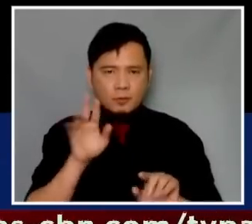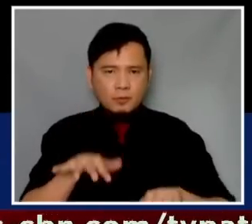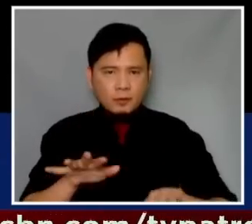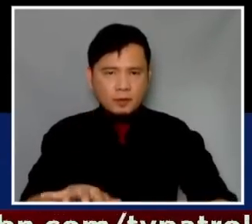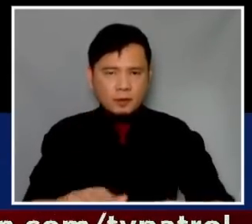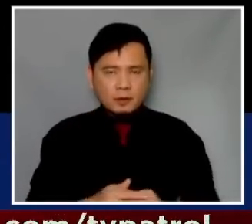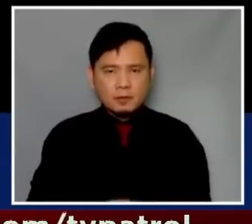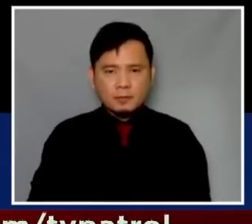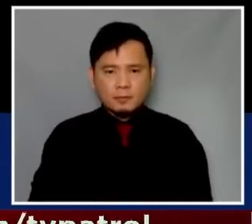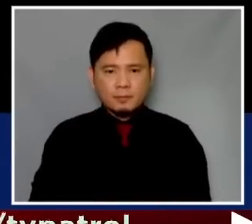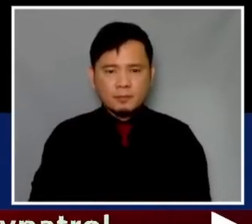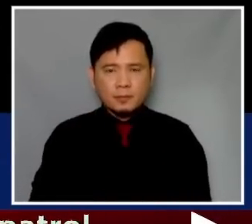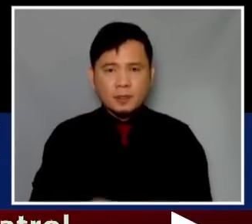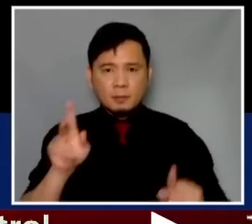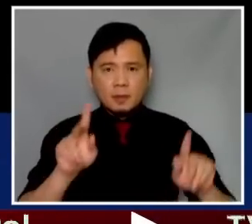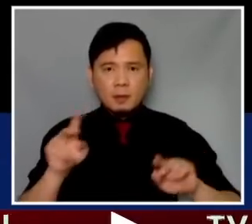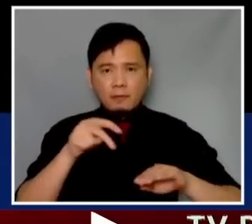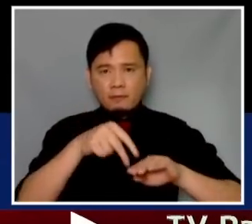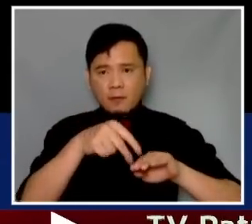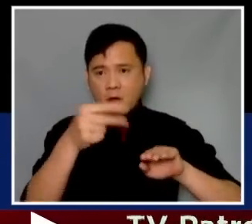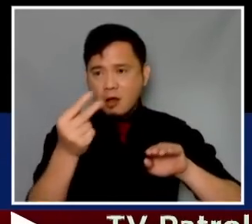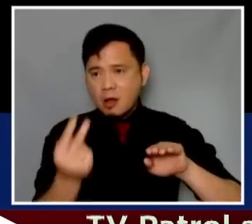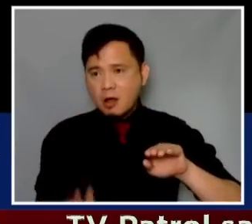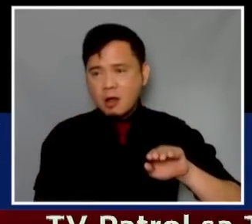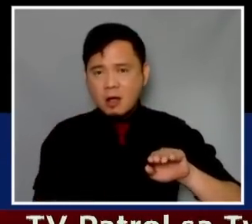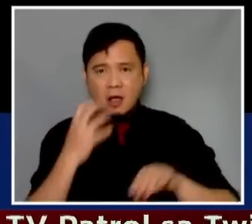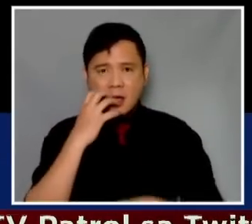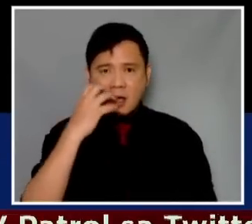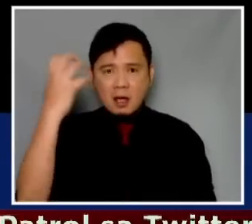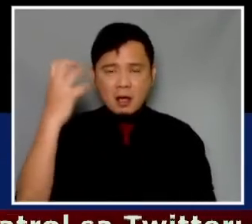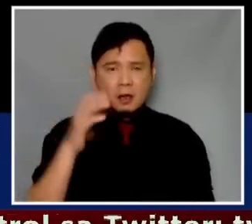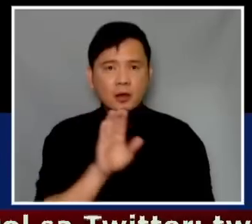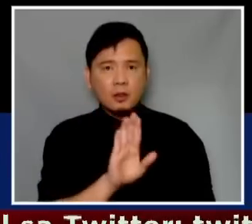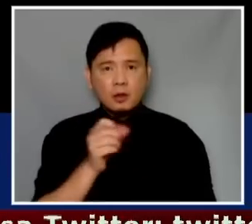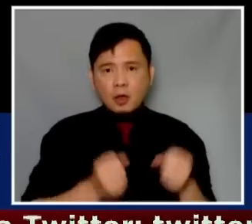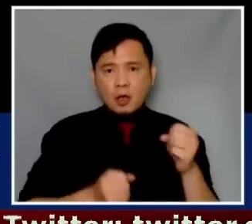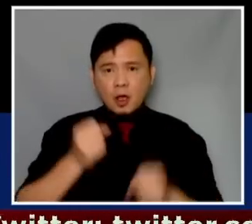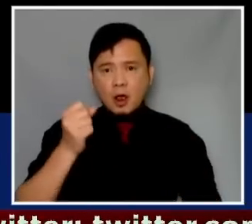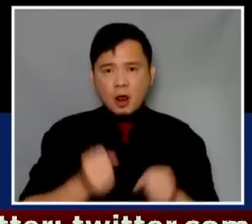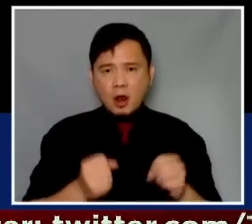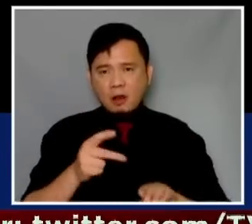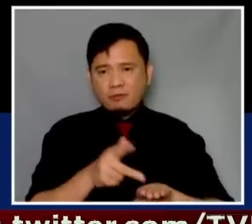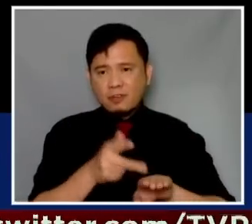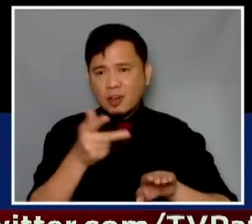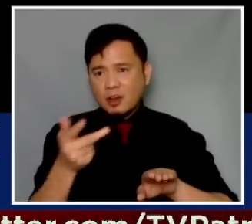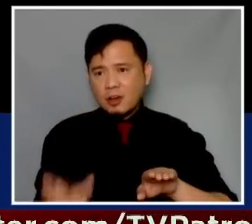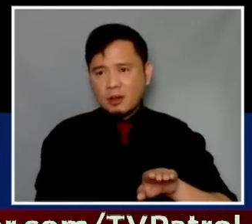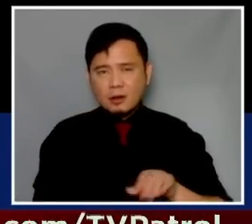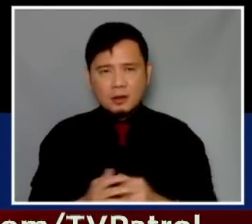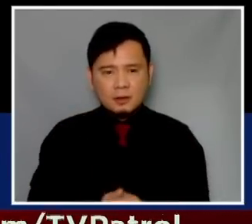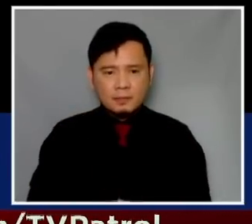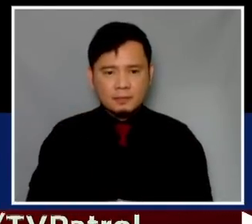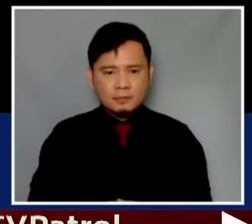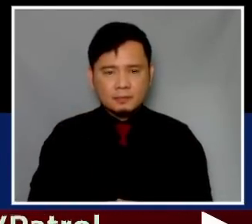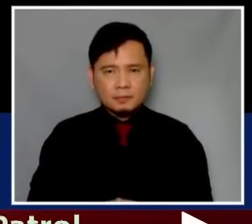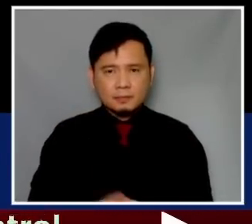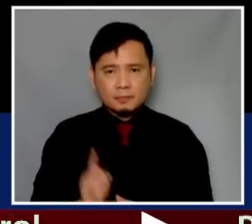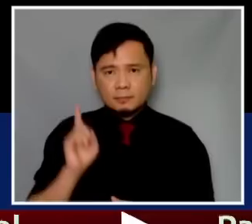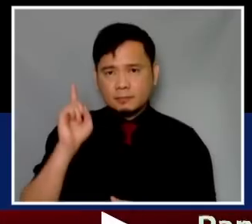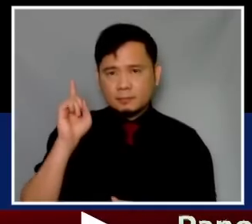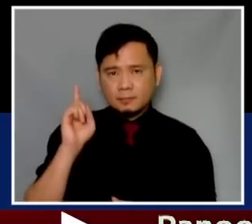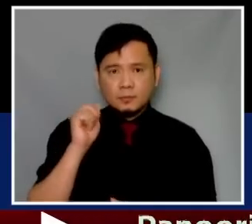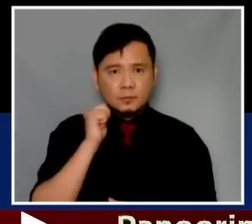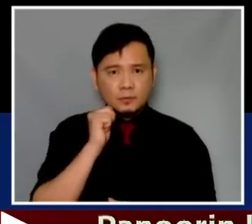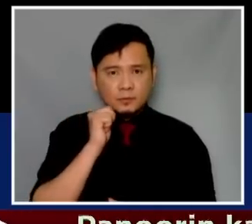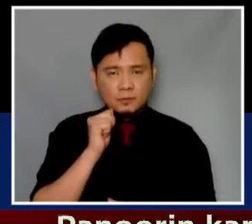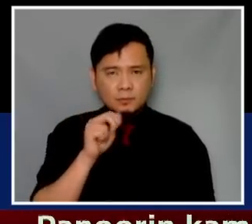Nagsigawan ang mga nahulog sa tulay at lumubog naman ang mga sasakyan. Si Mikay, nakita mismo ang pagbagsak ng tulay